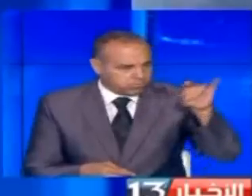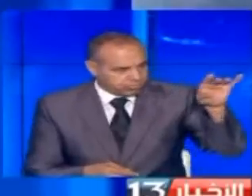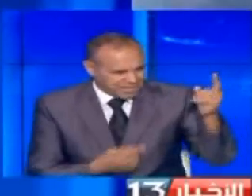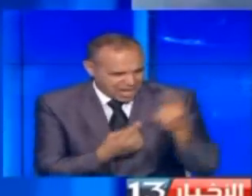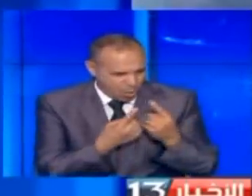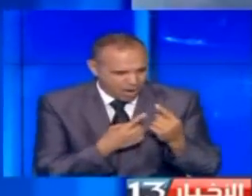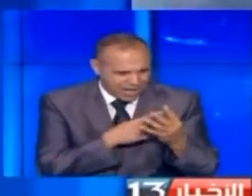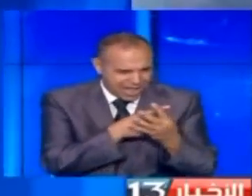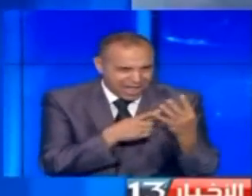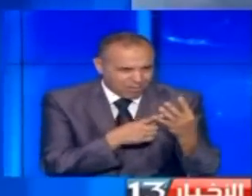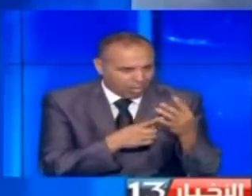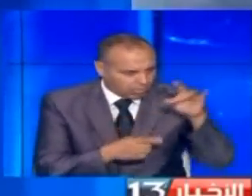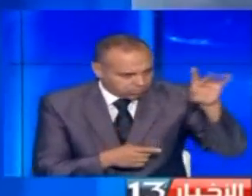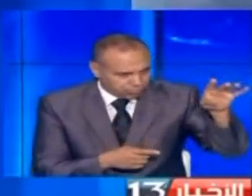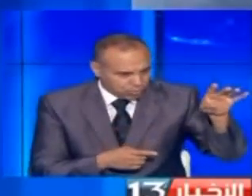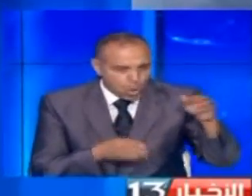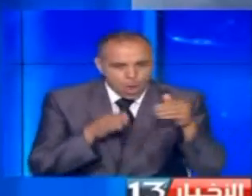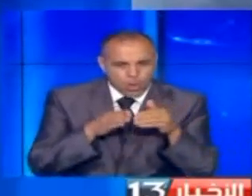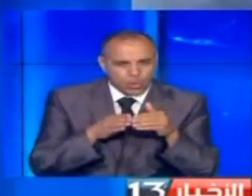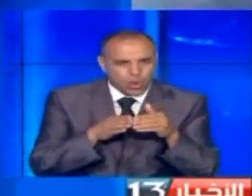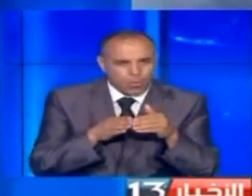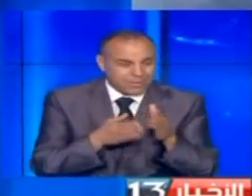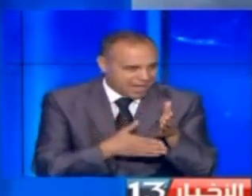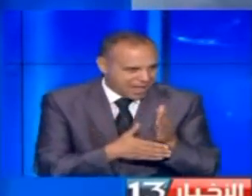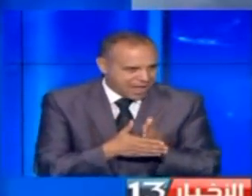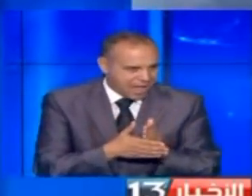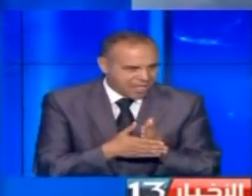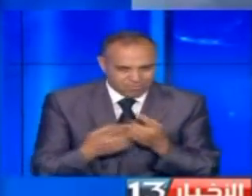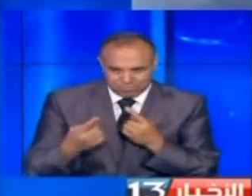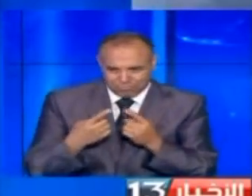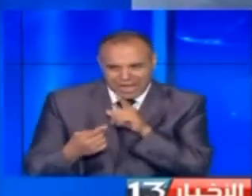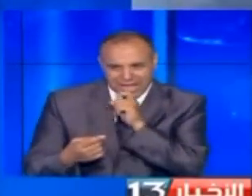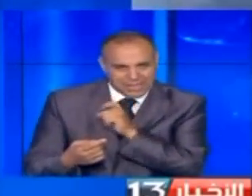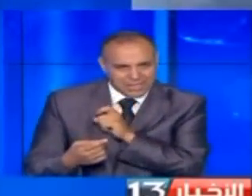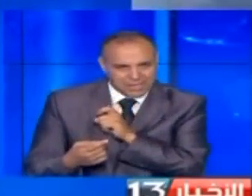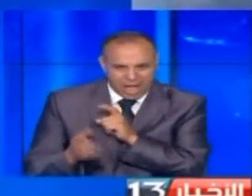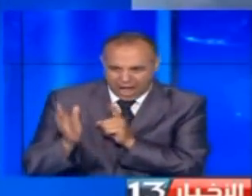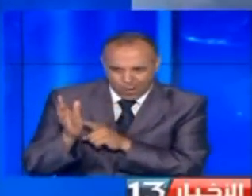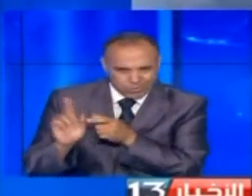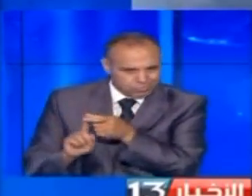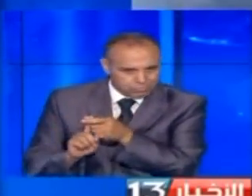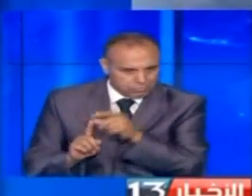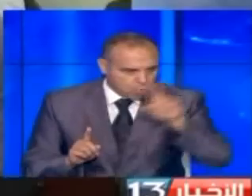الحوار مع مقاطعيها الذين عبروا عن استعدادهم لمحاورة الدوحة بشروط.